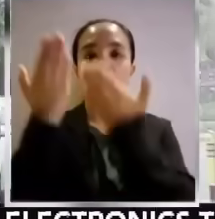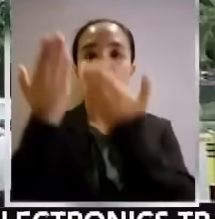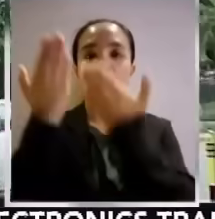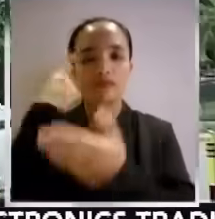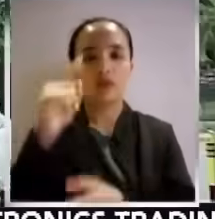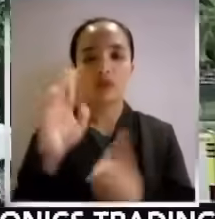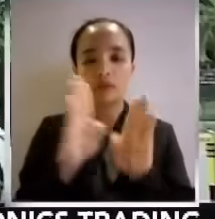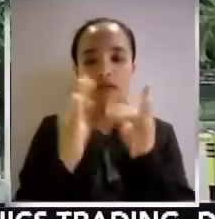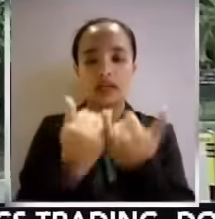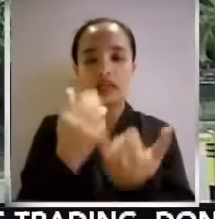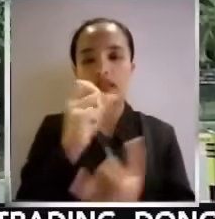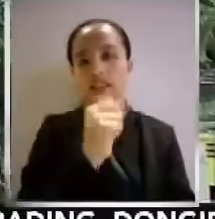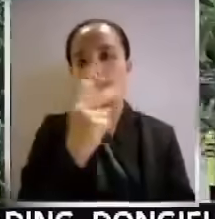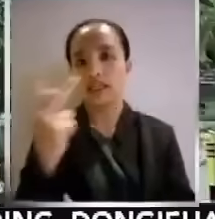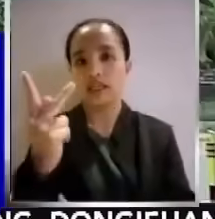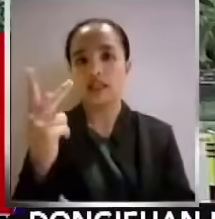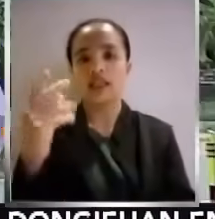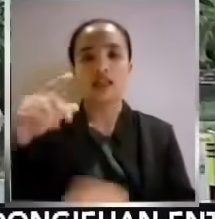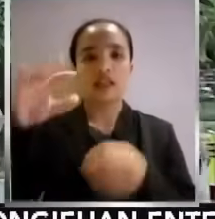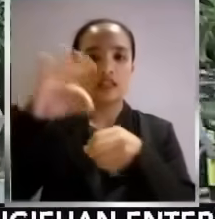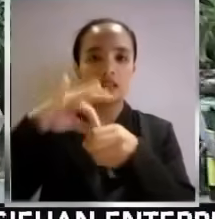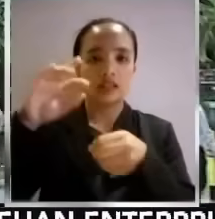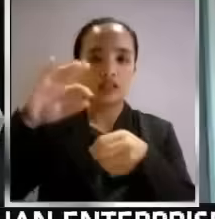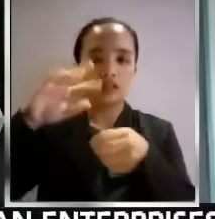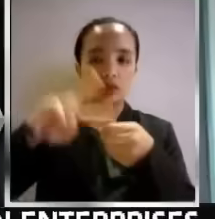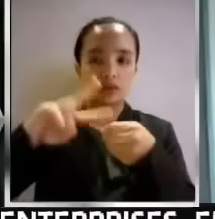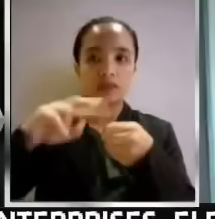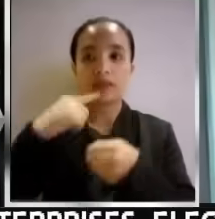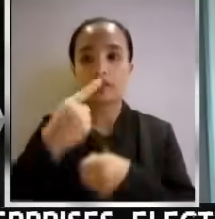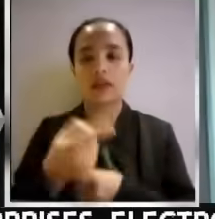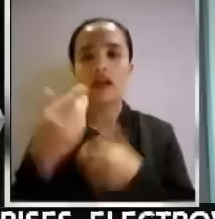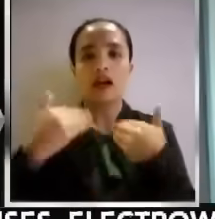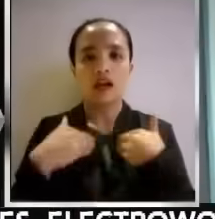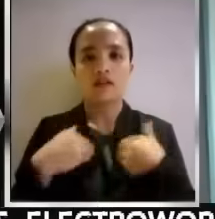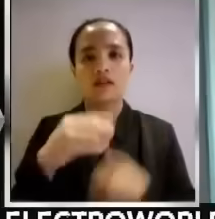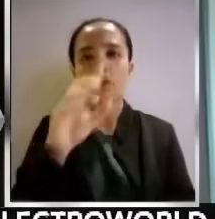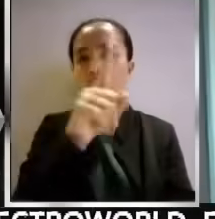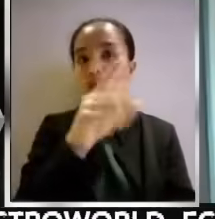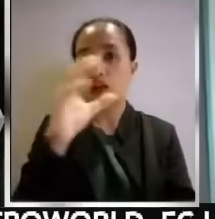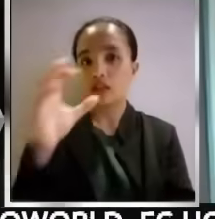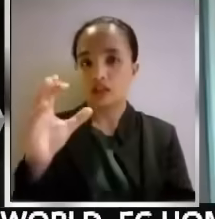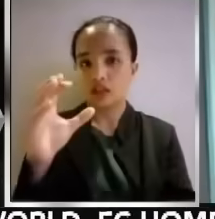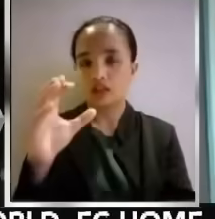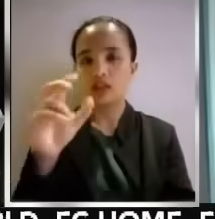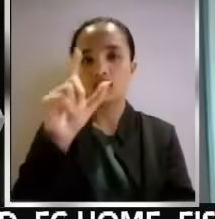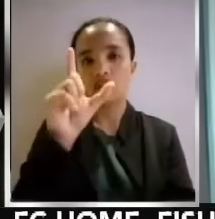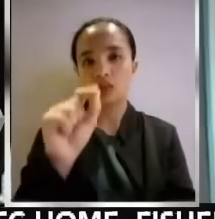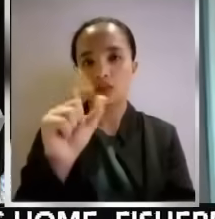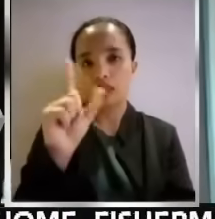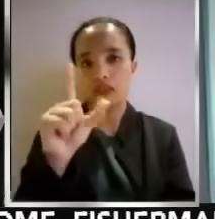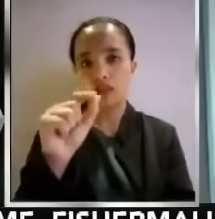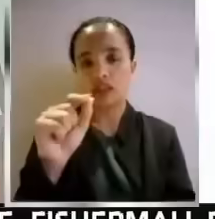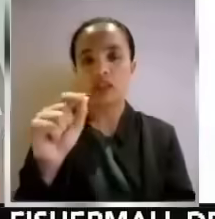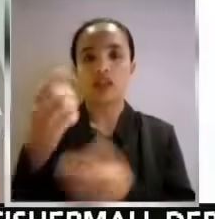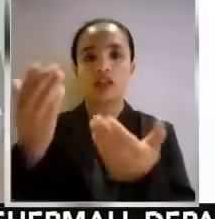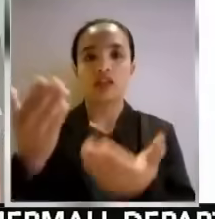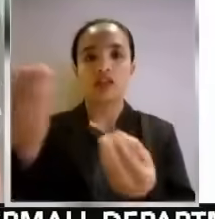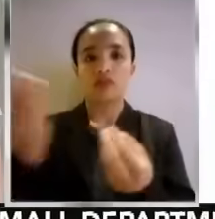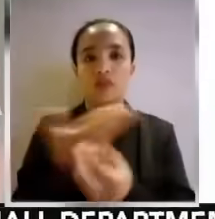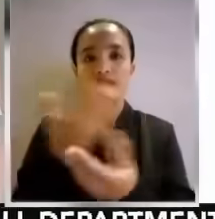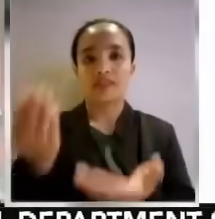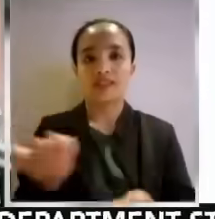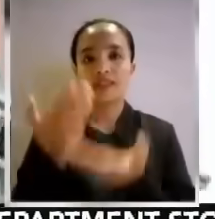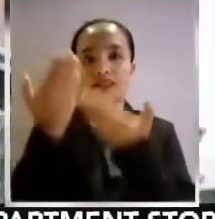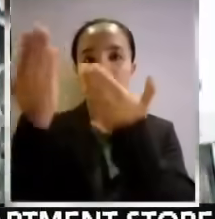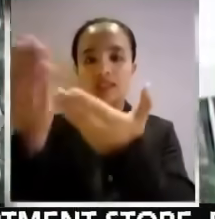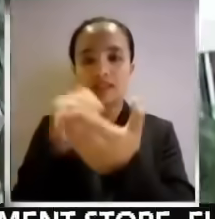elections. Ayon kay COMELEC Chair George Garcia, may hawak sila mahigit 120 disqualification cases. Bago raw dumating